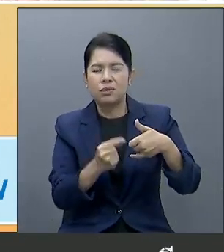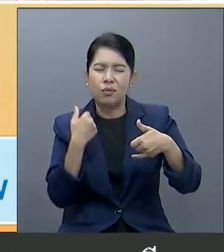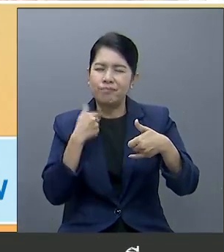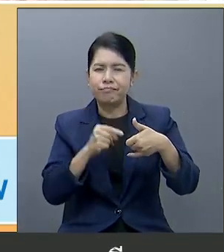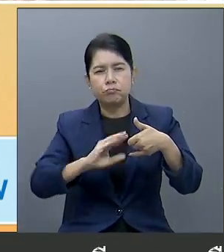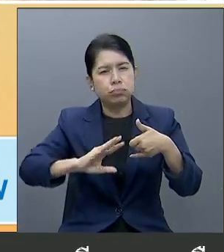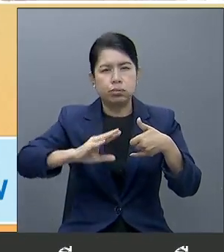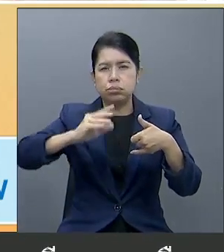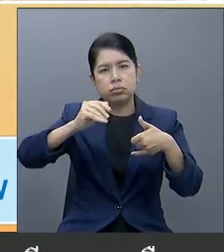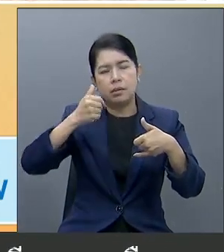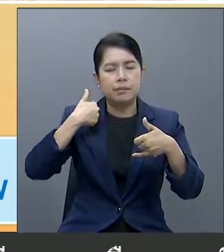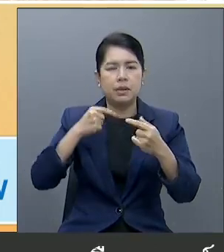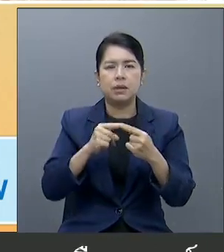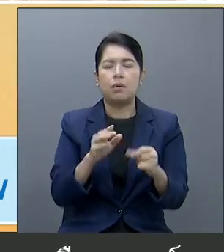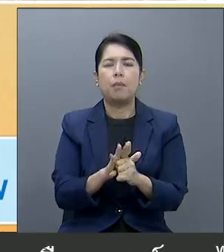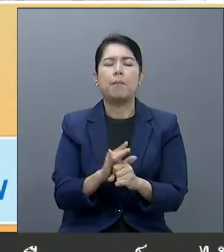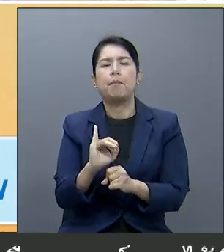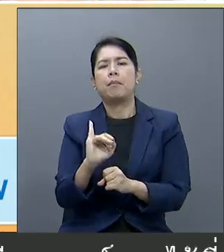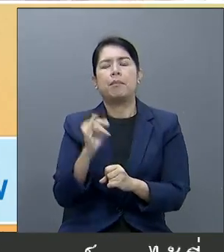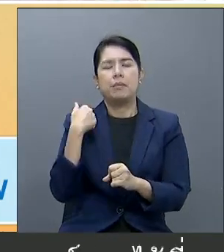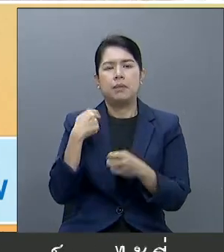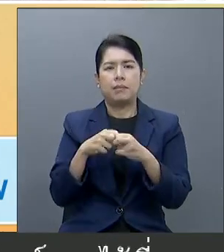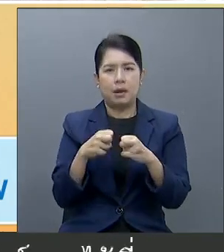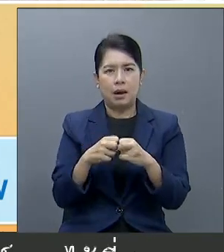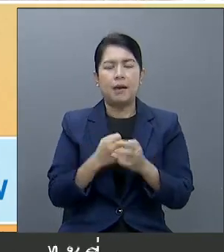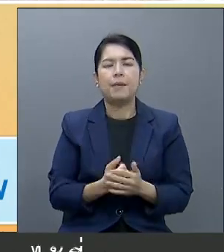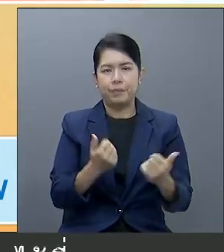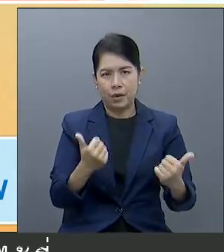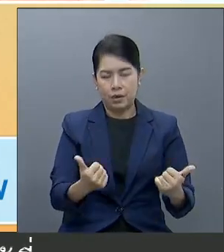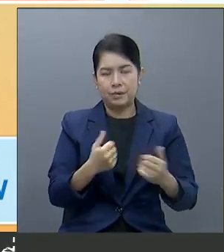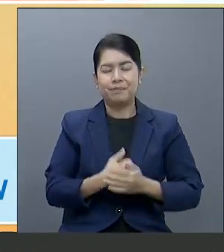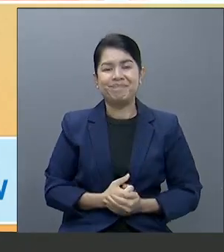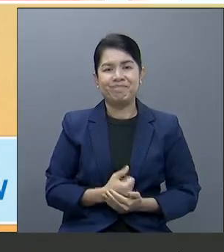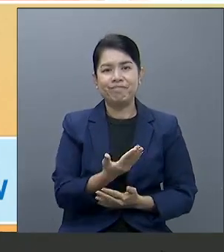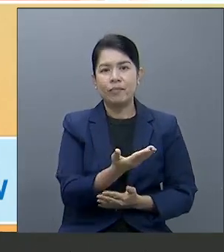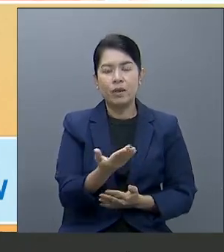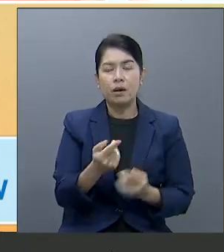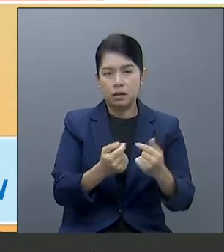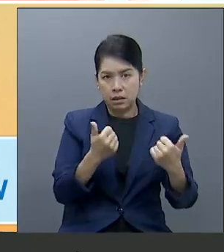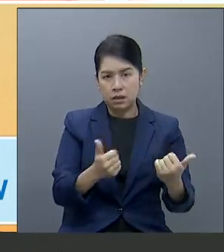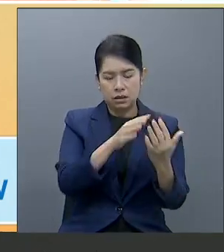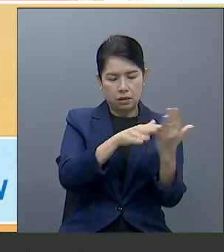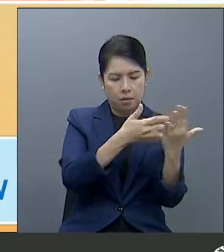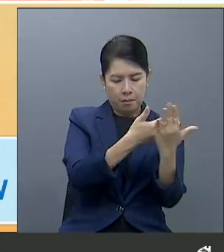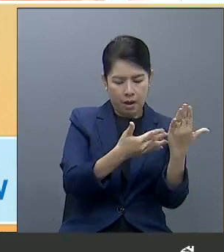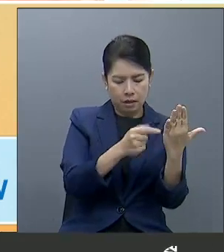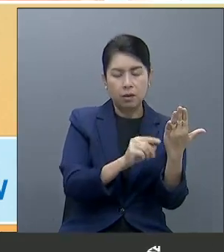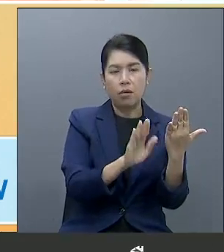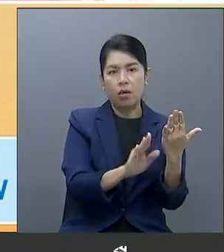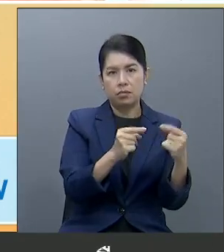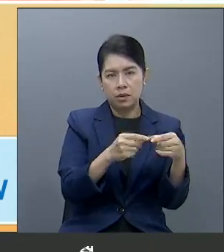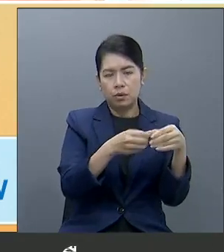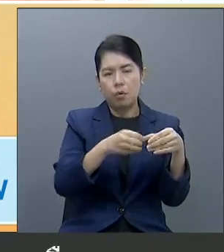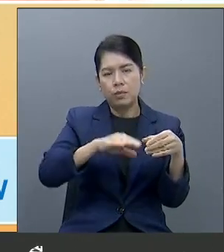มวัยอย่างเงี้ยค่ะก็เป็นสถานการณ์ที่สำคัญของเด็กไทยตอนนี้ค่ะ โอ้ก็หมายความว่าในช่วงนี้ช่วงแผนนี้คนเกิดน้อยที่สุดเล